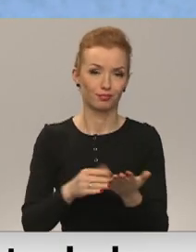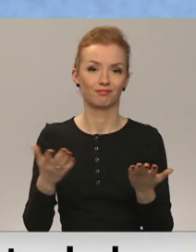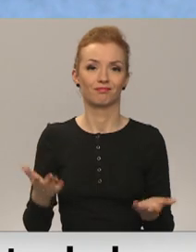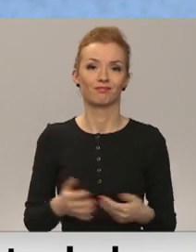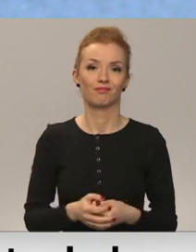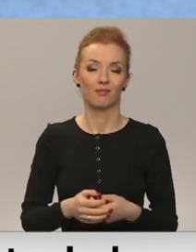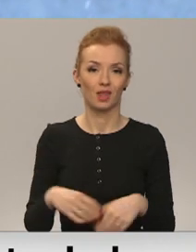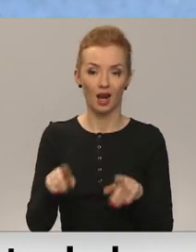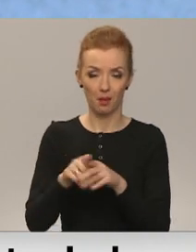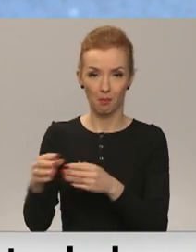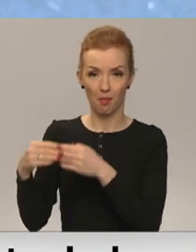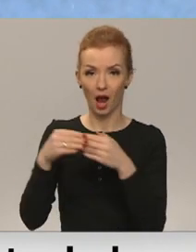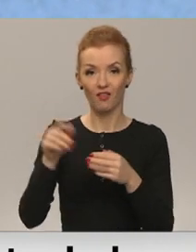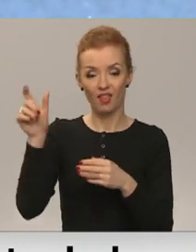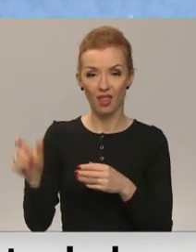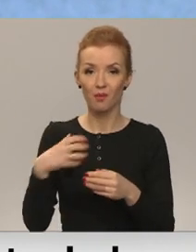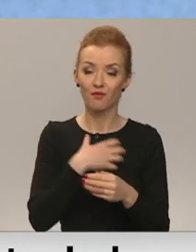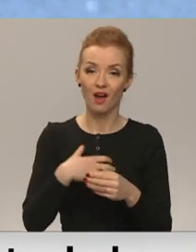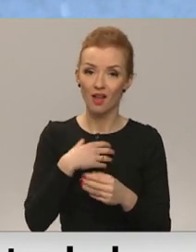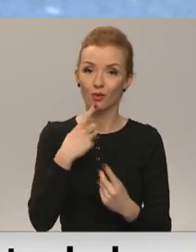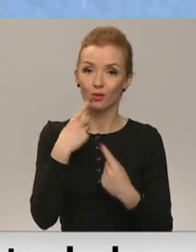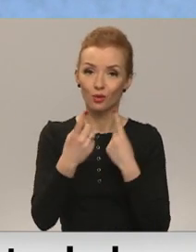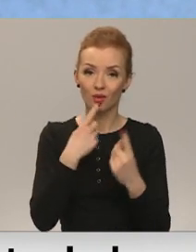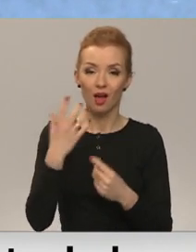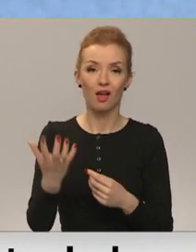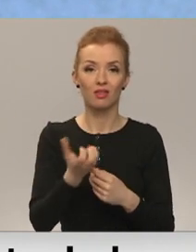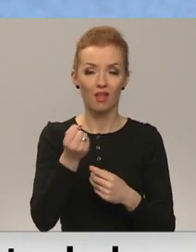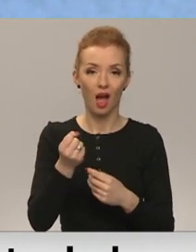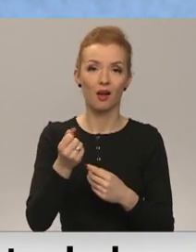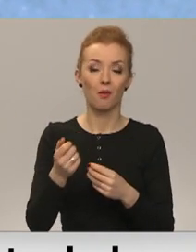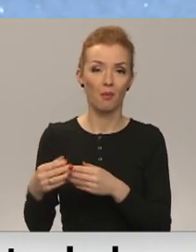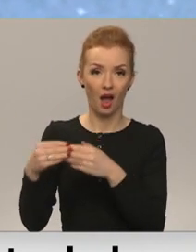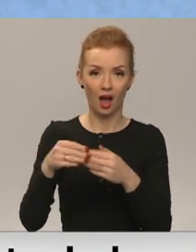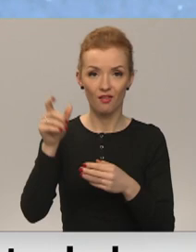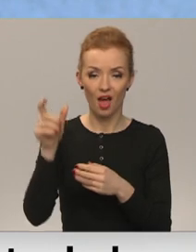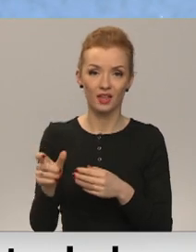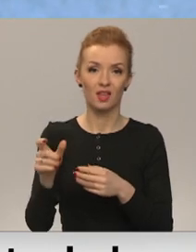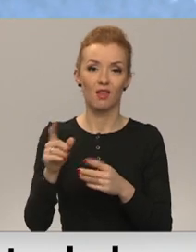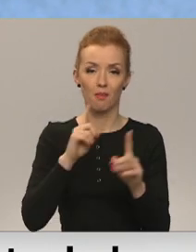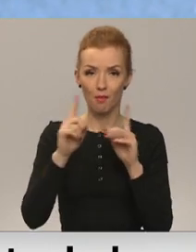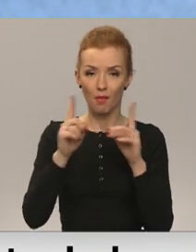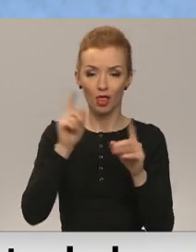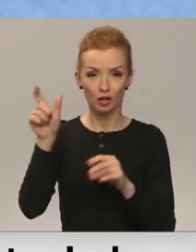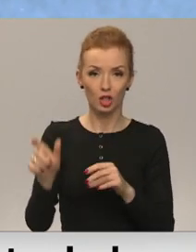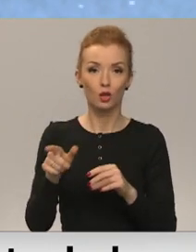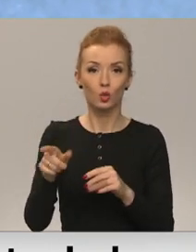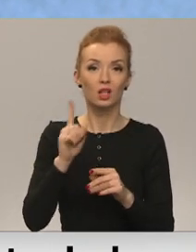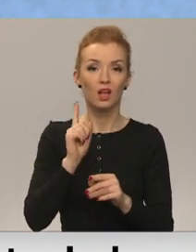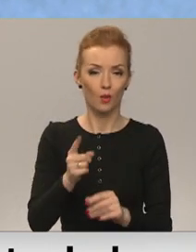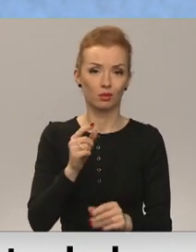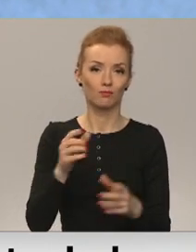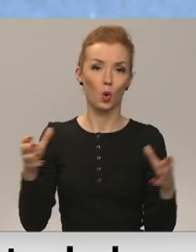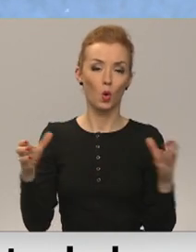noteikti pārvadātājiem ir jākomunicē ekspedītori, pārvadātāji, brokeri. Tur ir jāstrādā vienotā